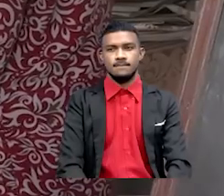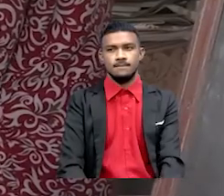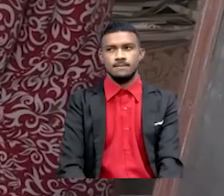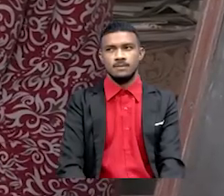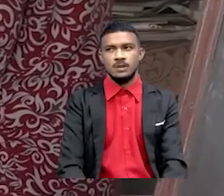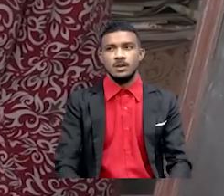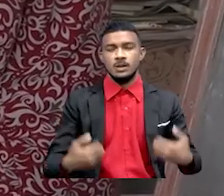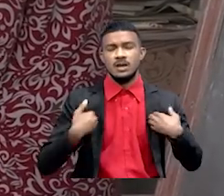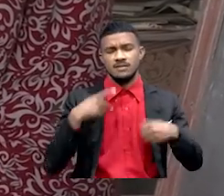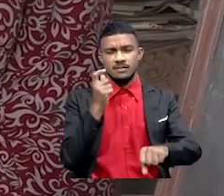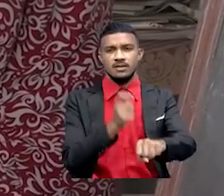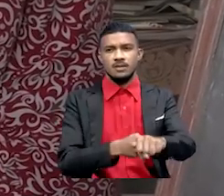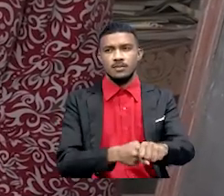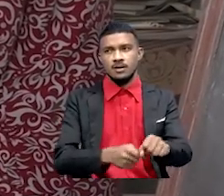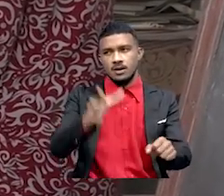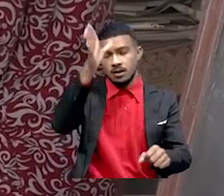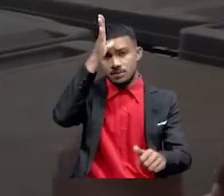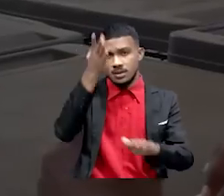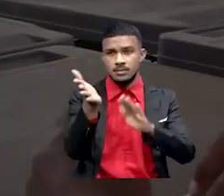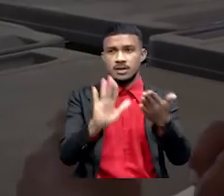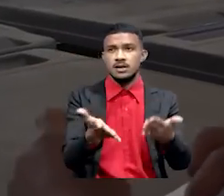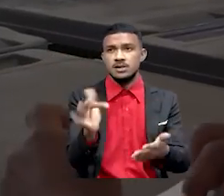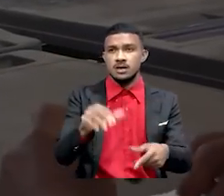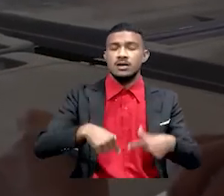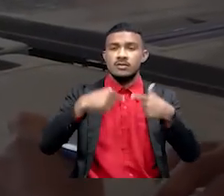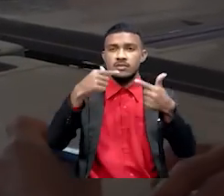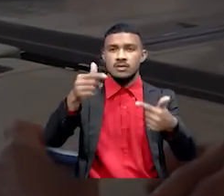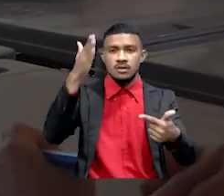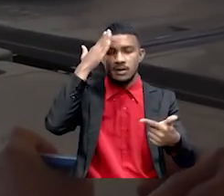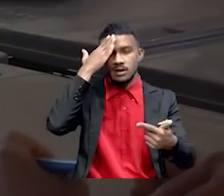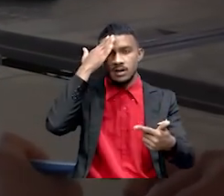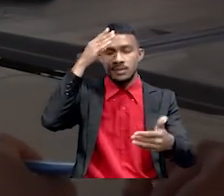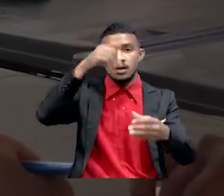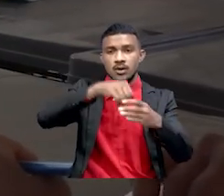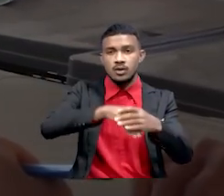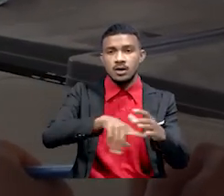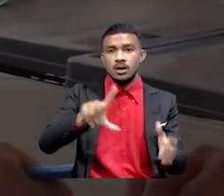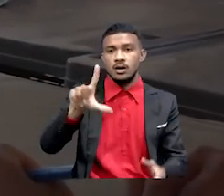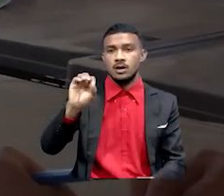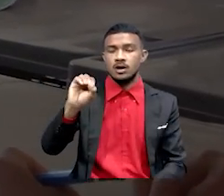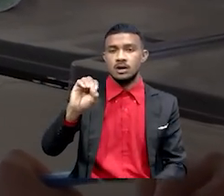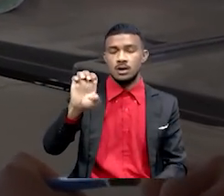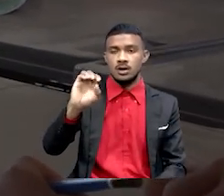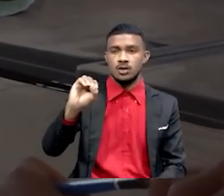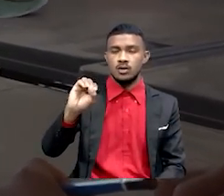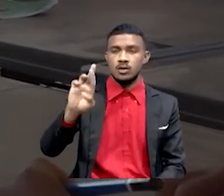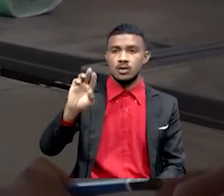Darum é momento aman mate, será mais forte no lore aman bajo il rema, né dificuldade com a